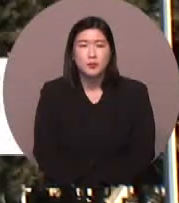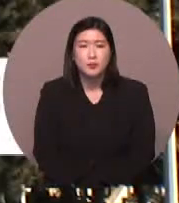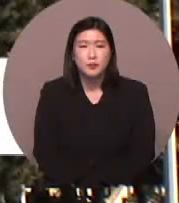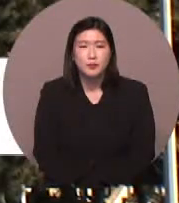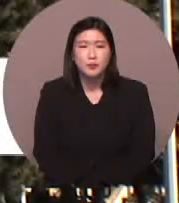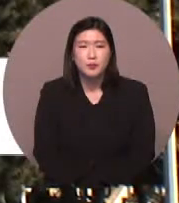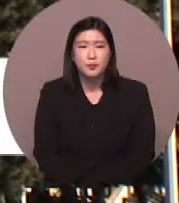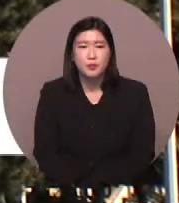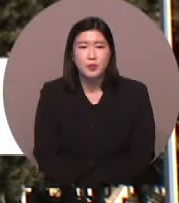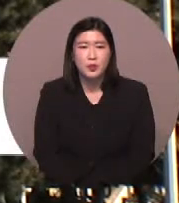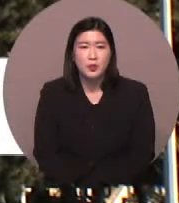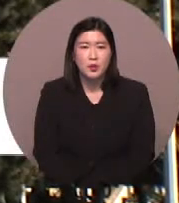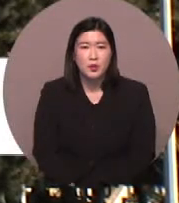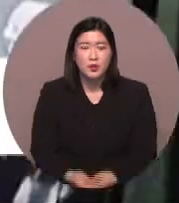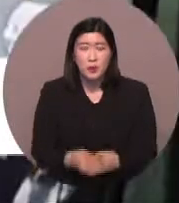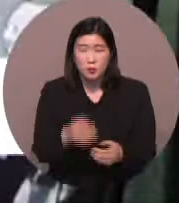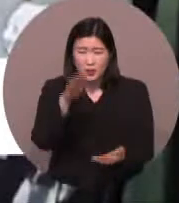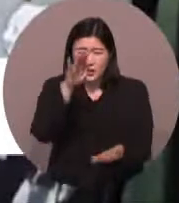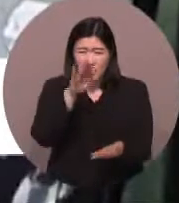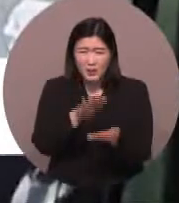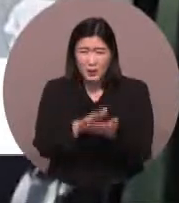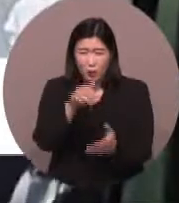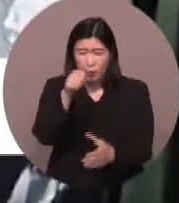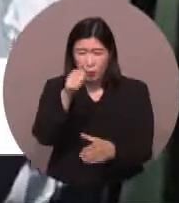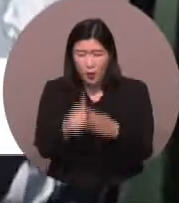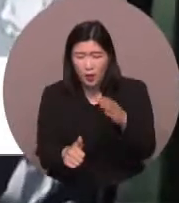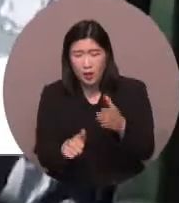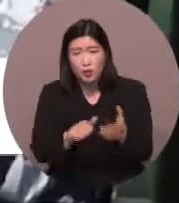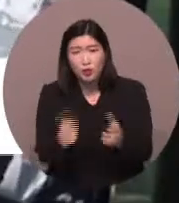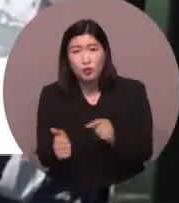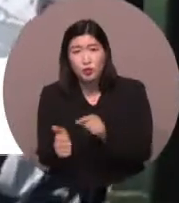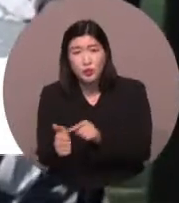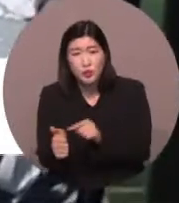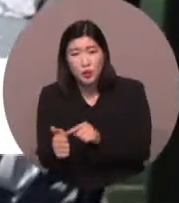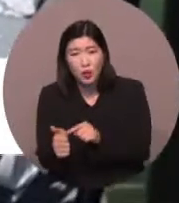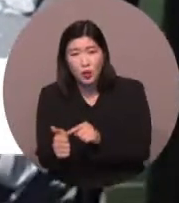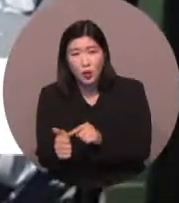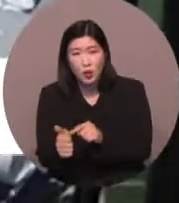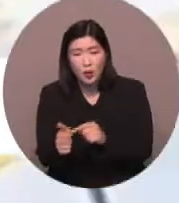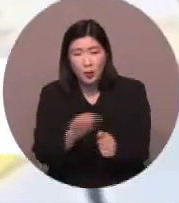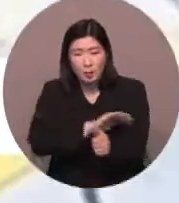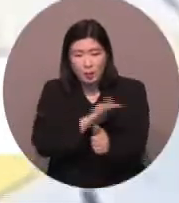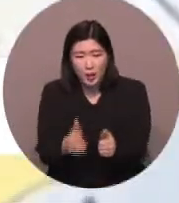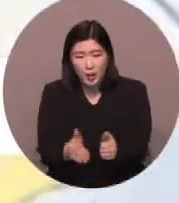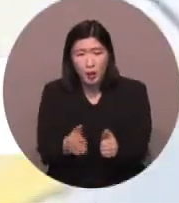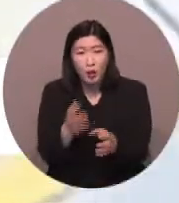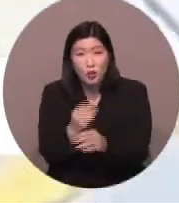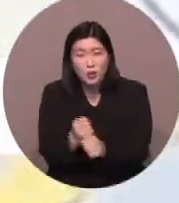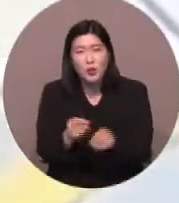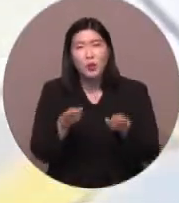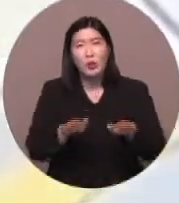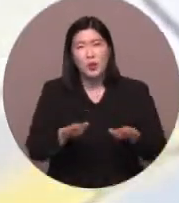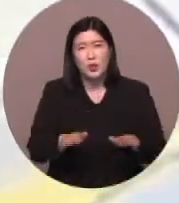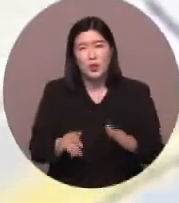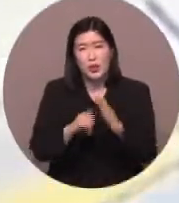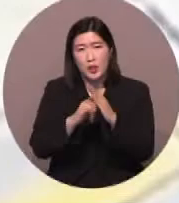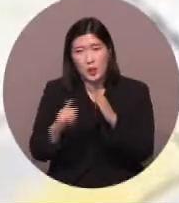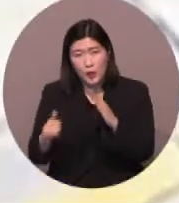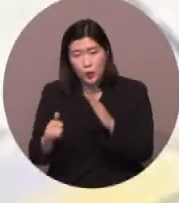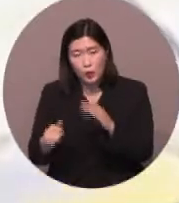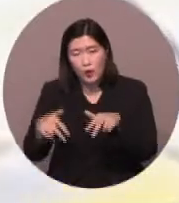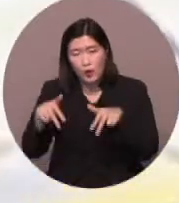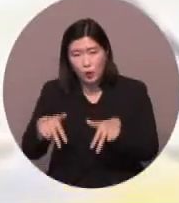한편 고온 의 도급 용기에 빠져 종진 50대 노동자에 대한 발인 이온을 진행됐으며 가족과 동료 등이